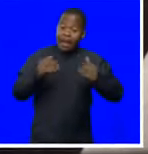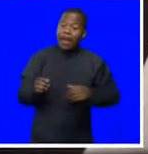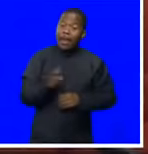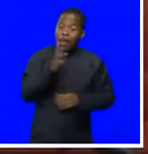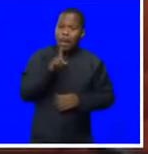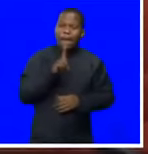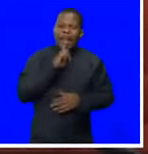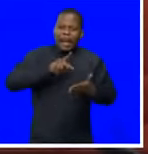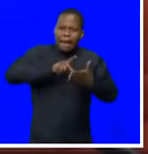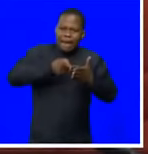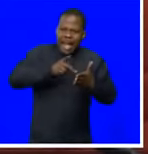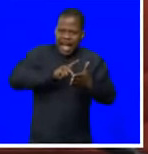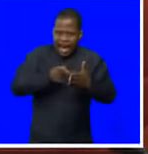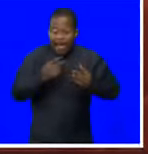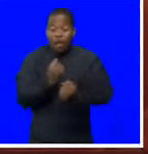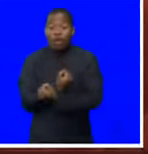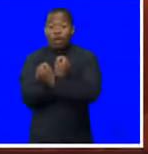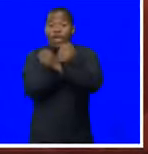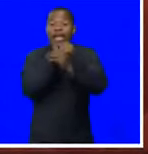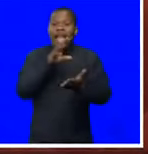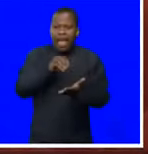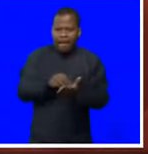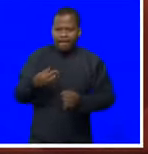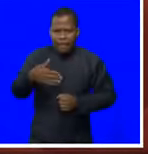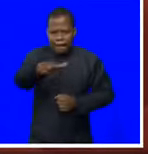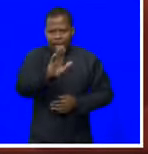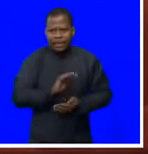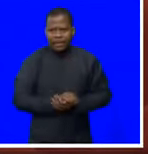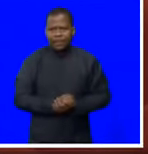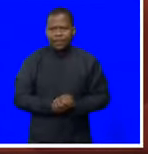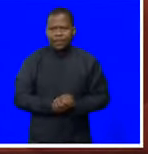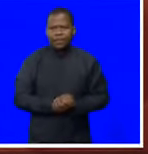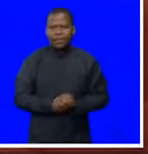uyavikela ingabe litiko